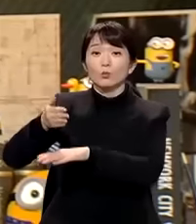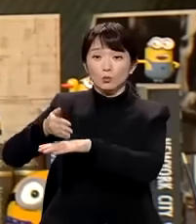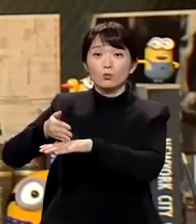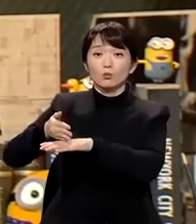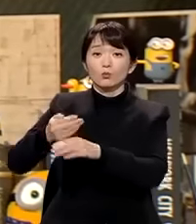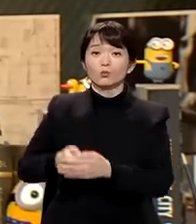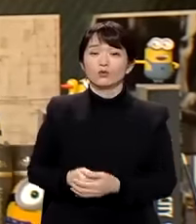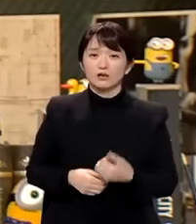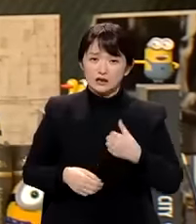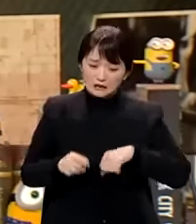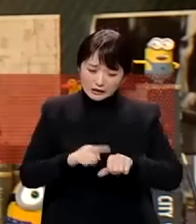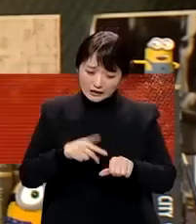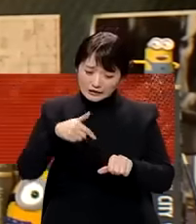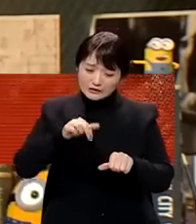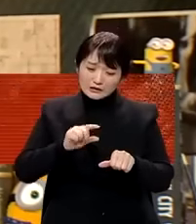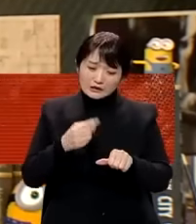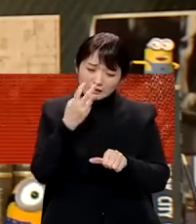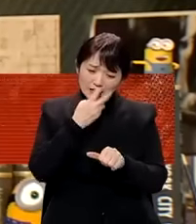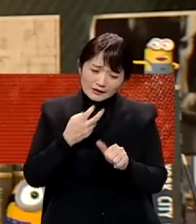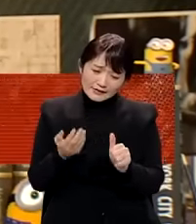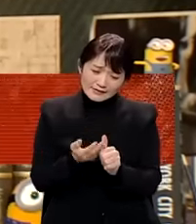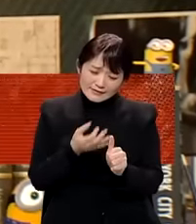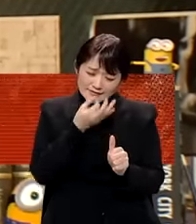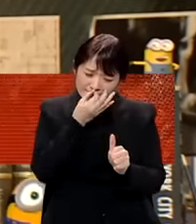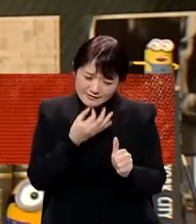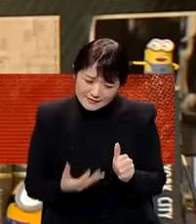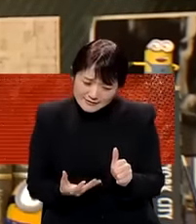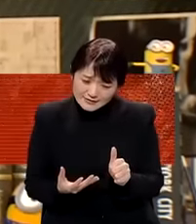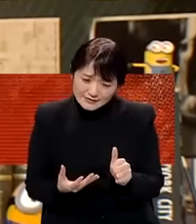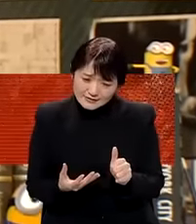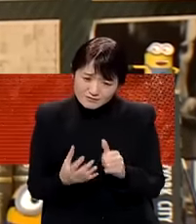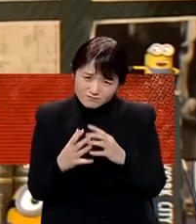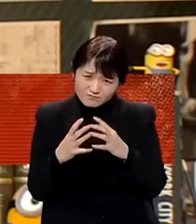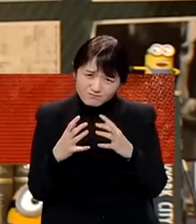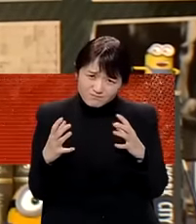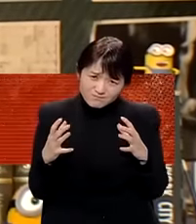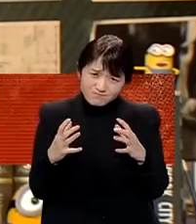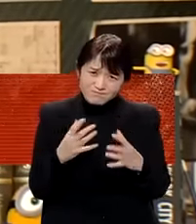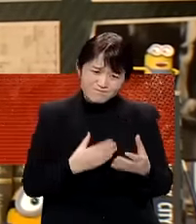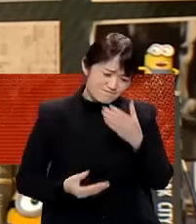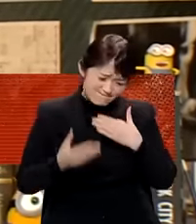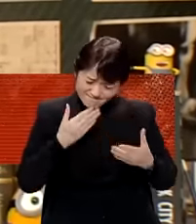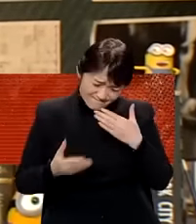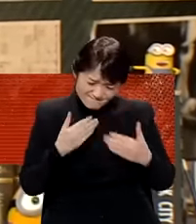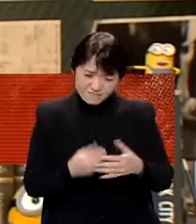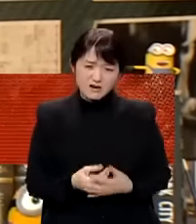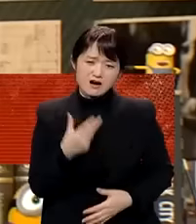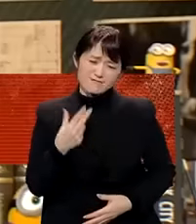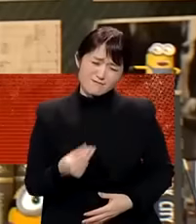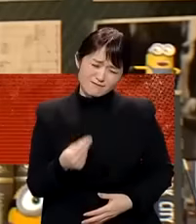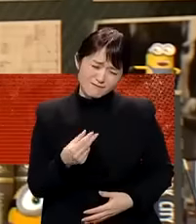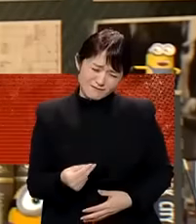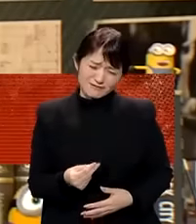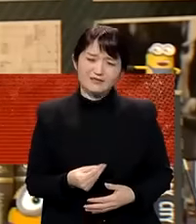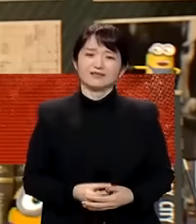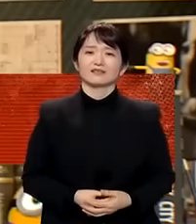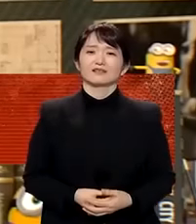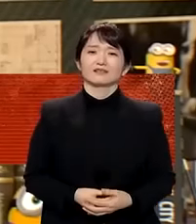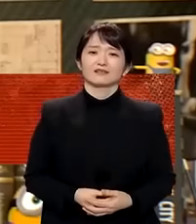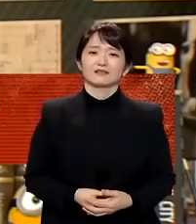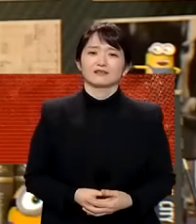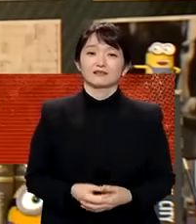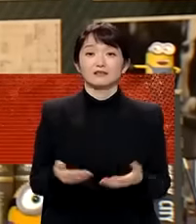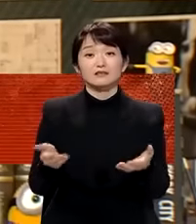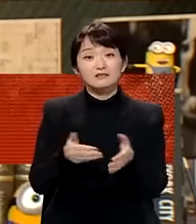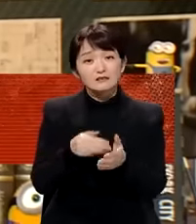우리 지훈이 키우는 거 너무 힘들어 죽겠어 애가 또 완전 자이언트 베이비라 얼마나 많이 먹는데 싸기는 또 얼마나 많이 싸고